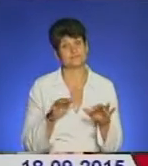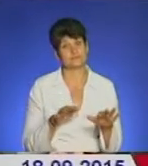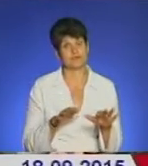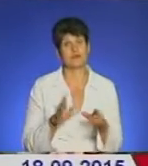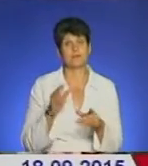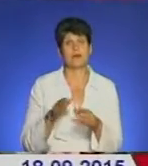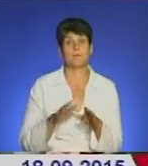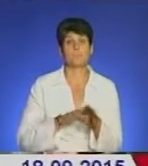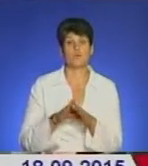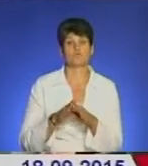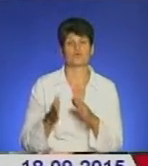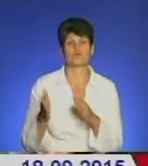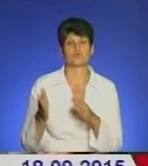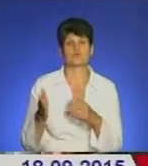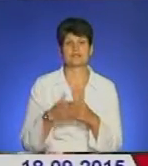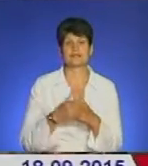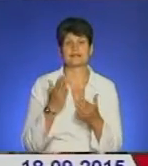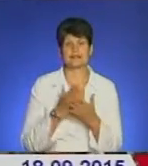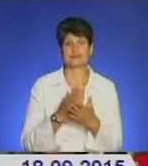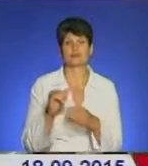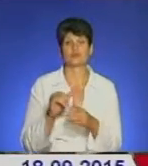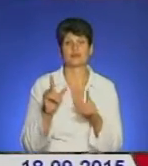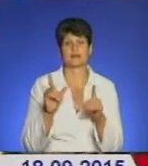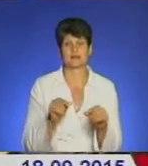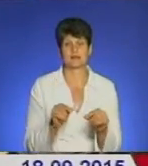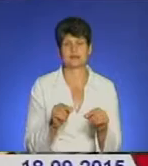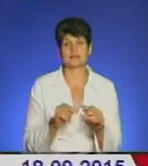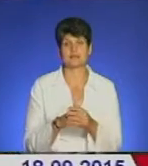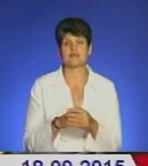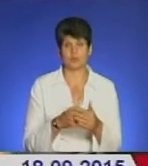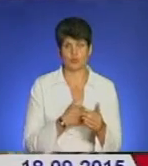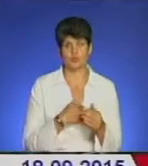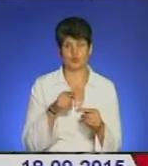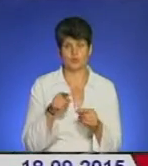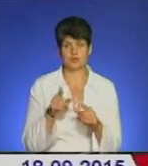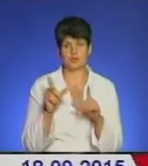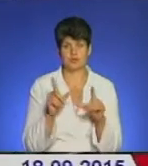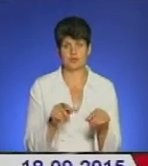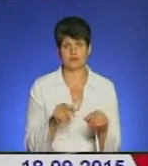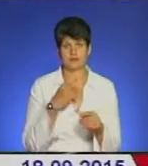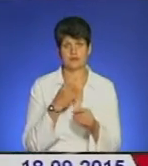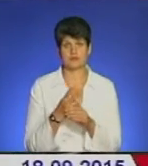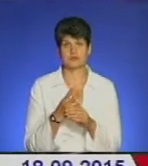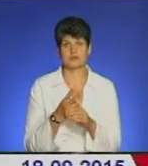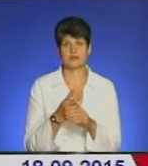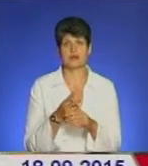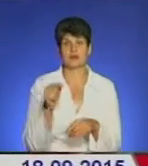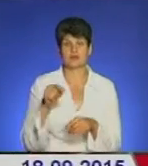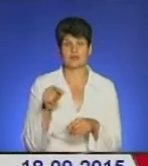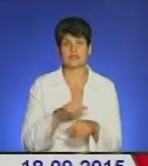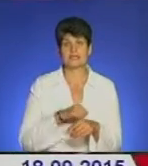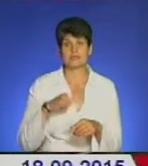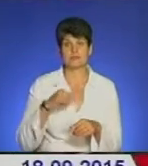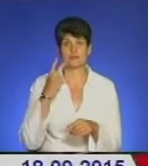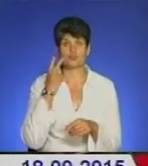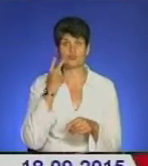повністю закрили. Є де їздити, так що без всяких. Ви хотіли сюди приїхати, але побачили? О, я да, ну, в принципі, сам сюди постійно їжджу, але